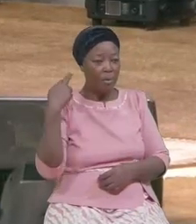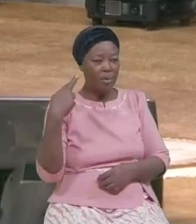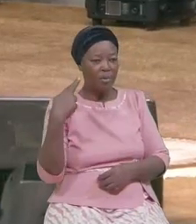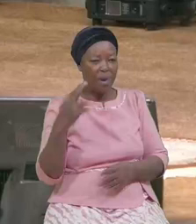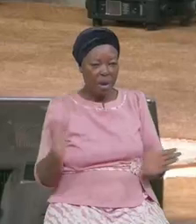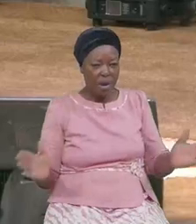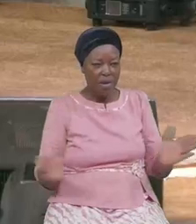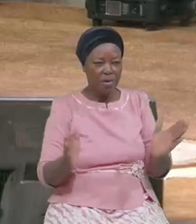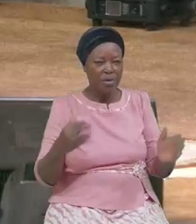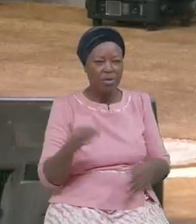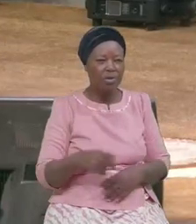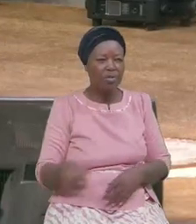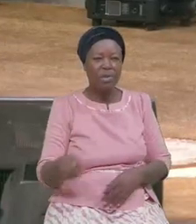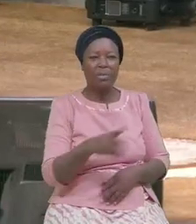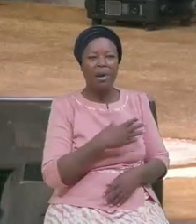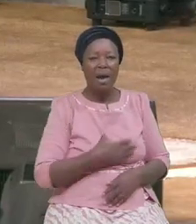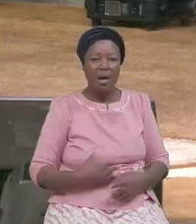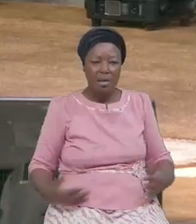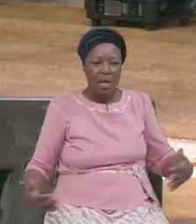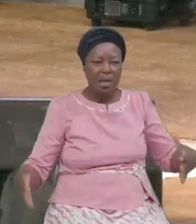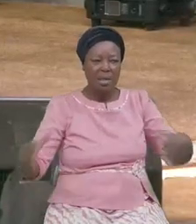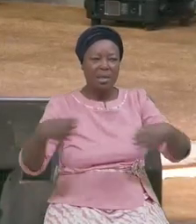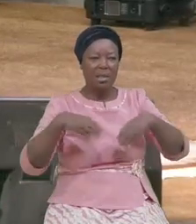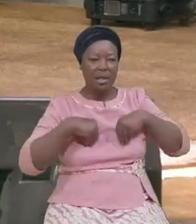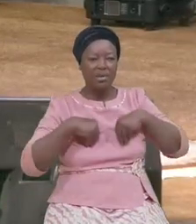qu'ils étaient étrangers.